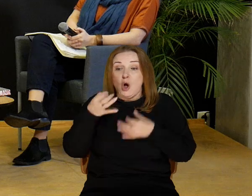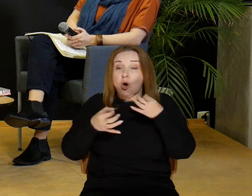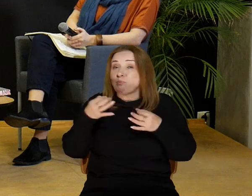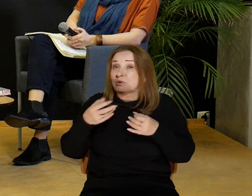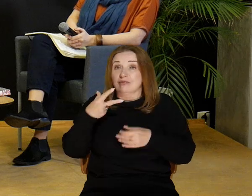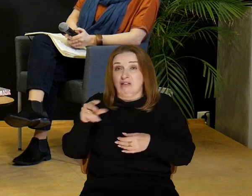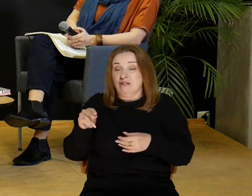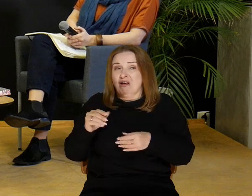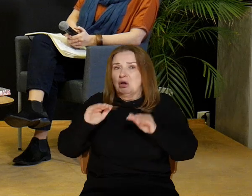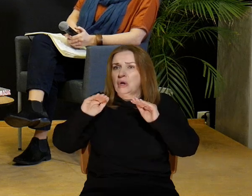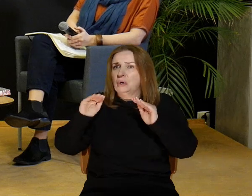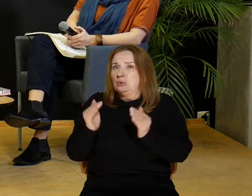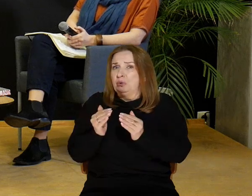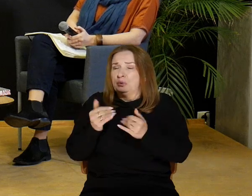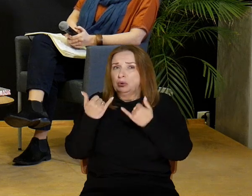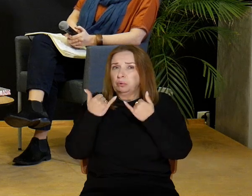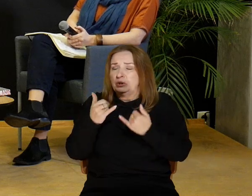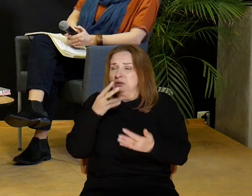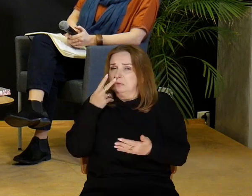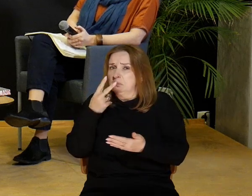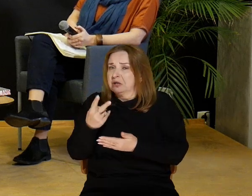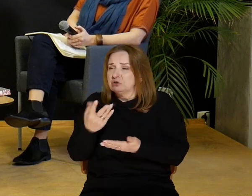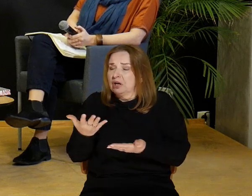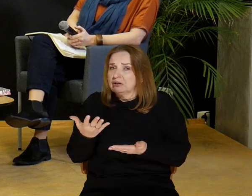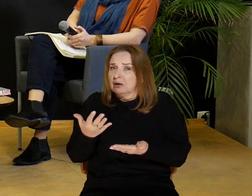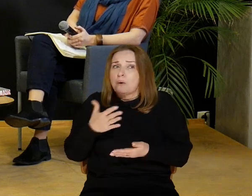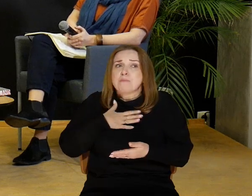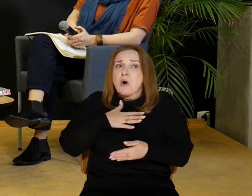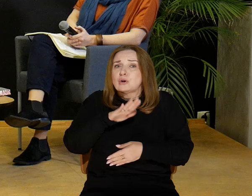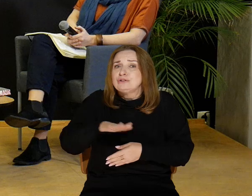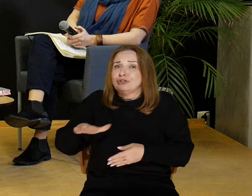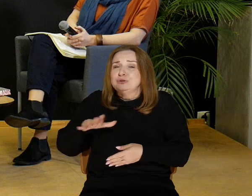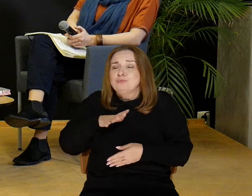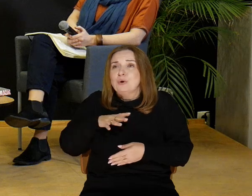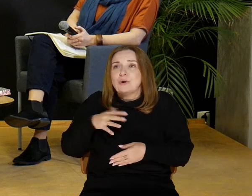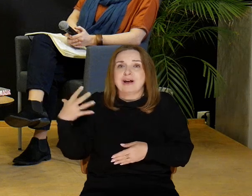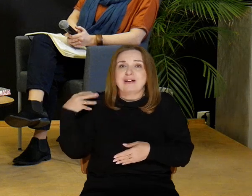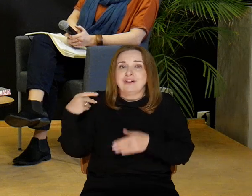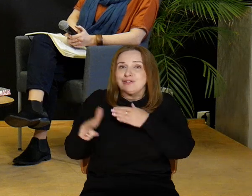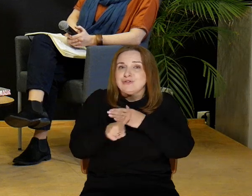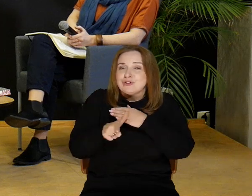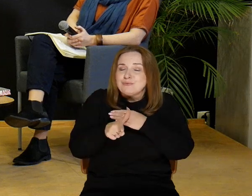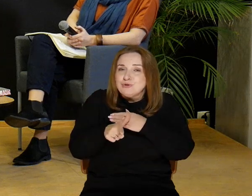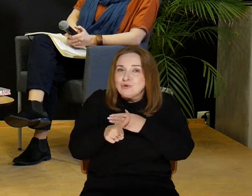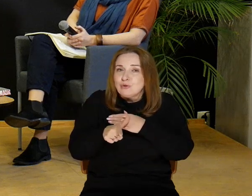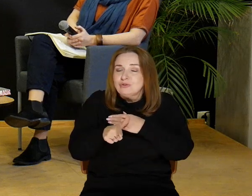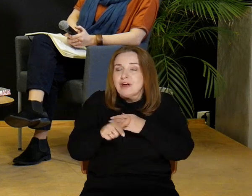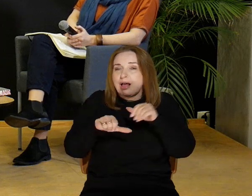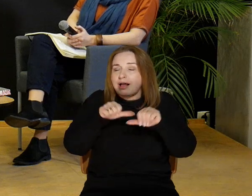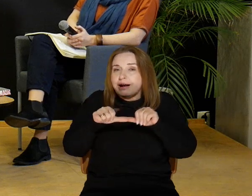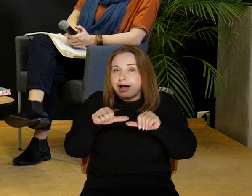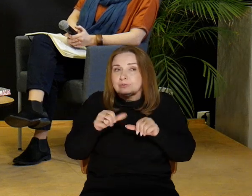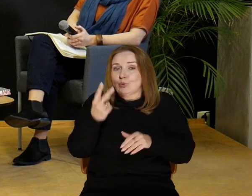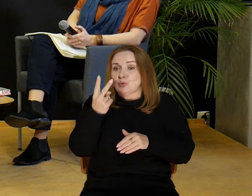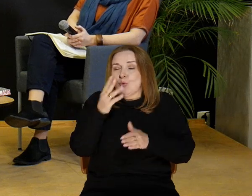tylko zupełnie z jakiejś innej perspektywy. No ja się, dzieciństwo moje przypadało na lata 70., kiedy o II wojnie światowej